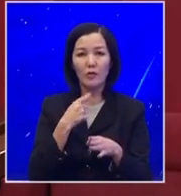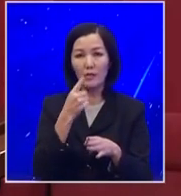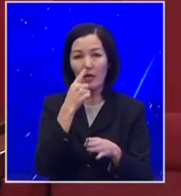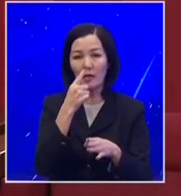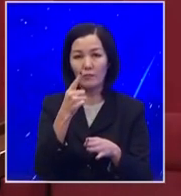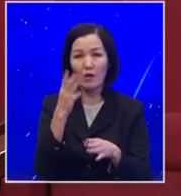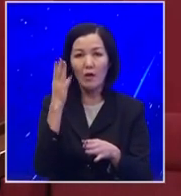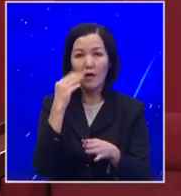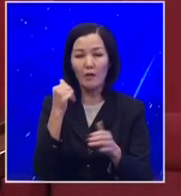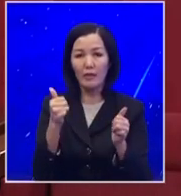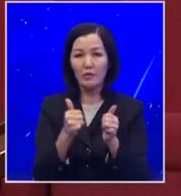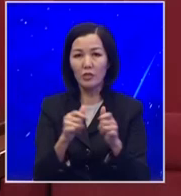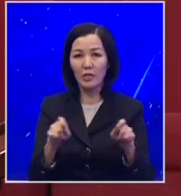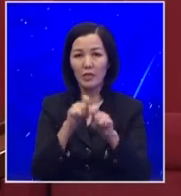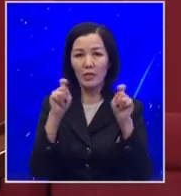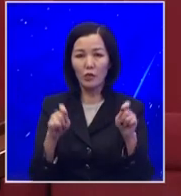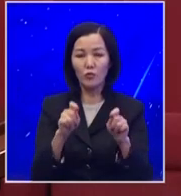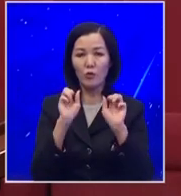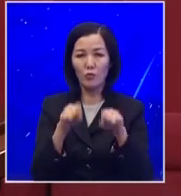көрсеңіздер, Алматы төңірегінен жер